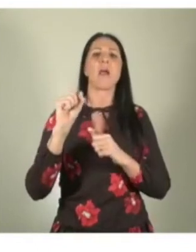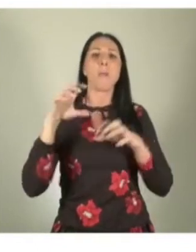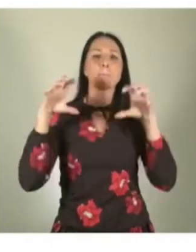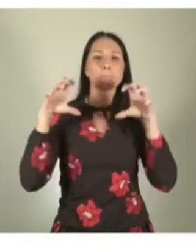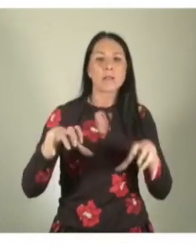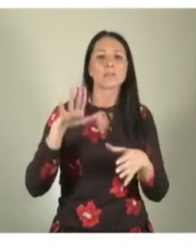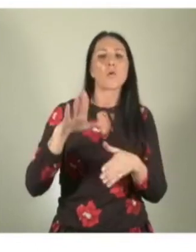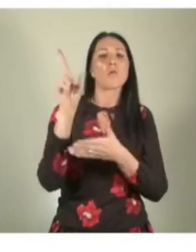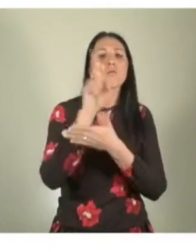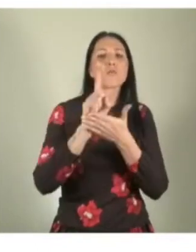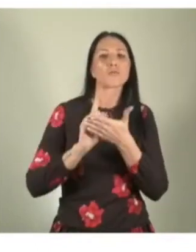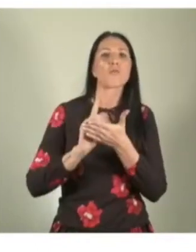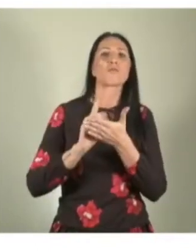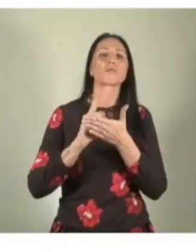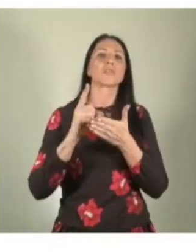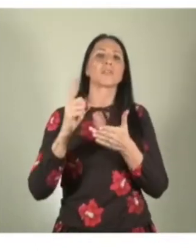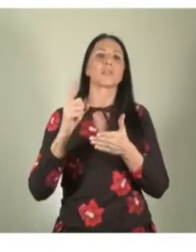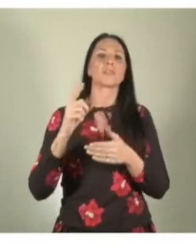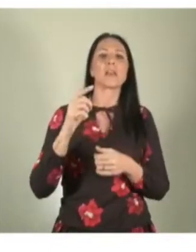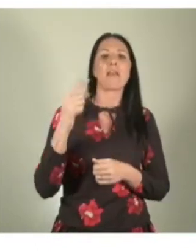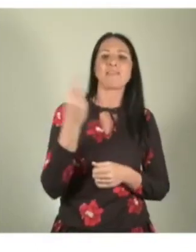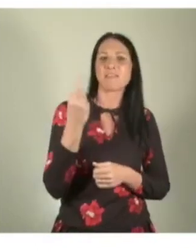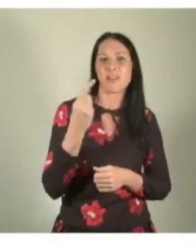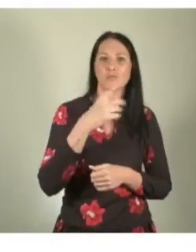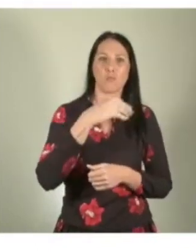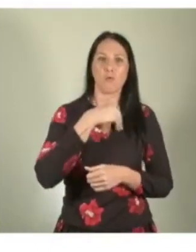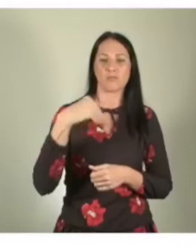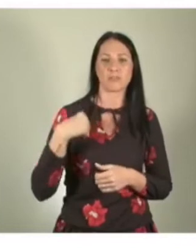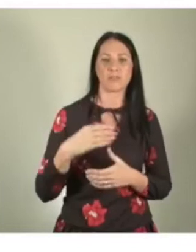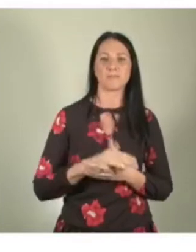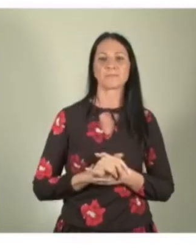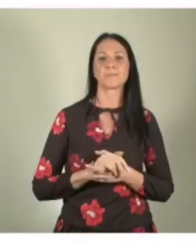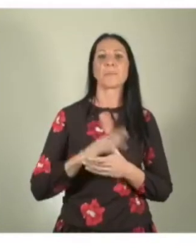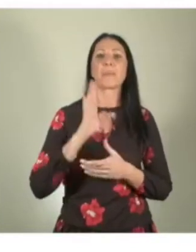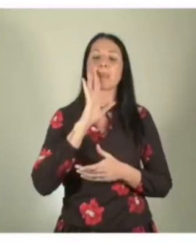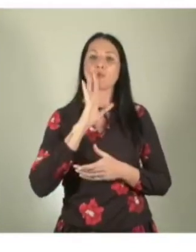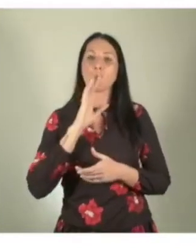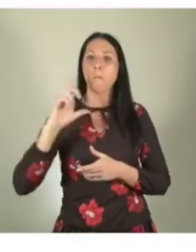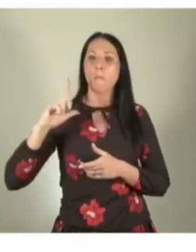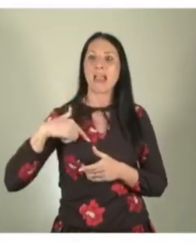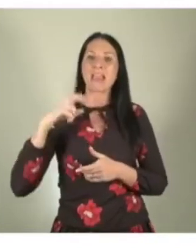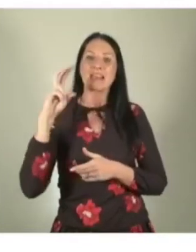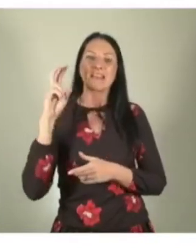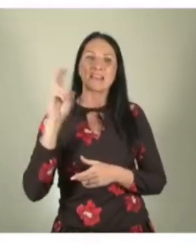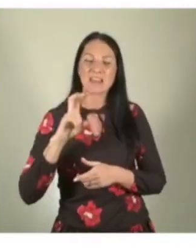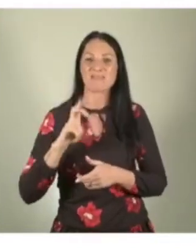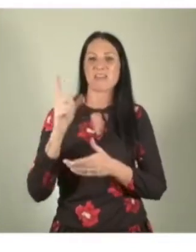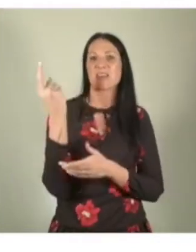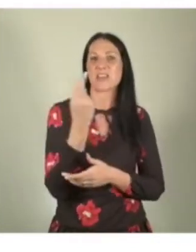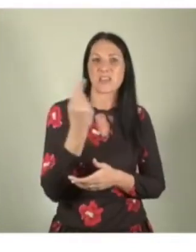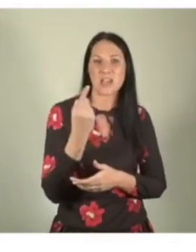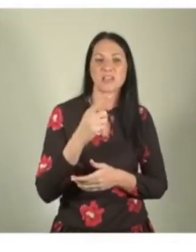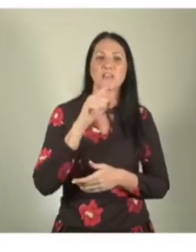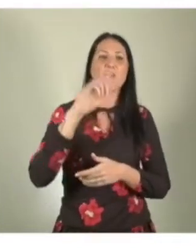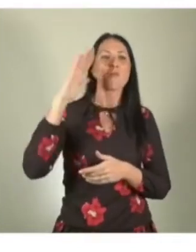Oddziału Związku Literatów Polskich. Pan Grzegorz Czekański, krytyk literacki, filmowy, redaktor, księgarz, związany